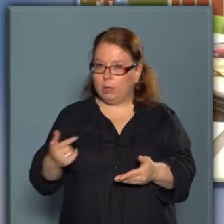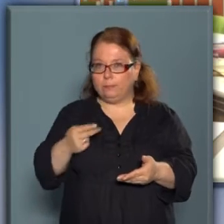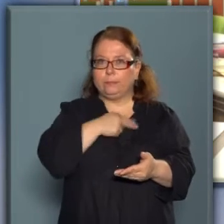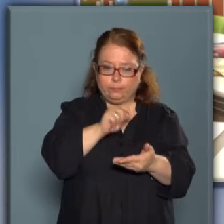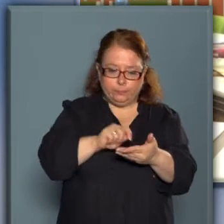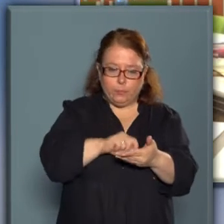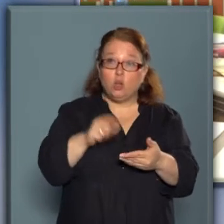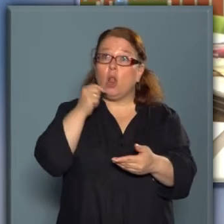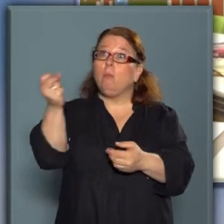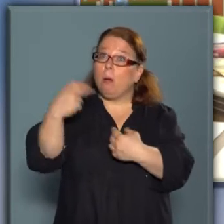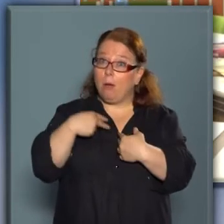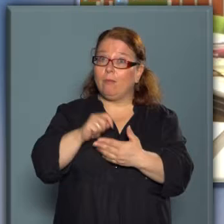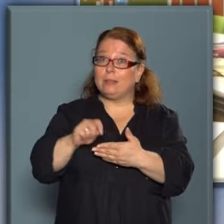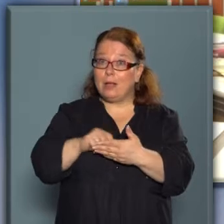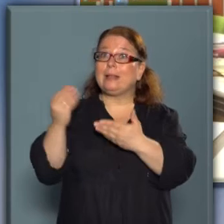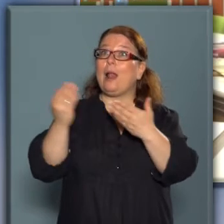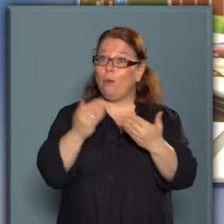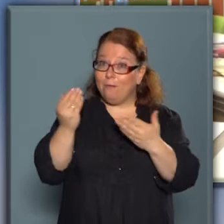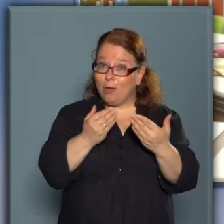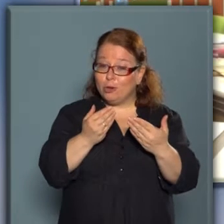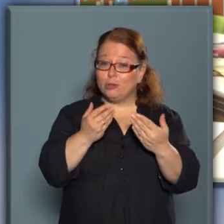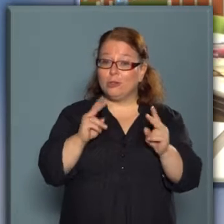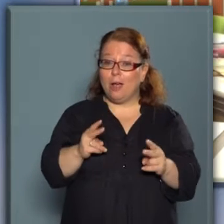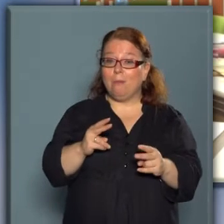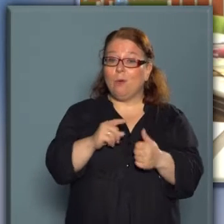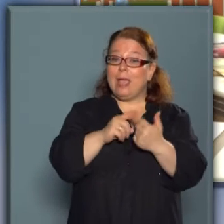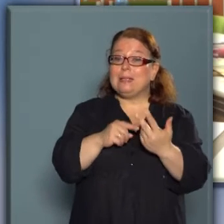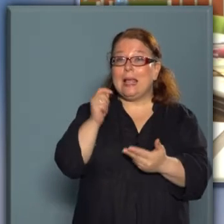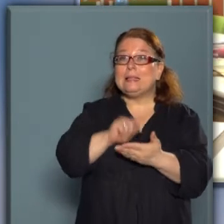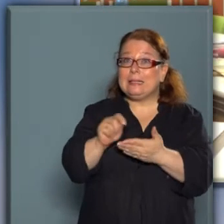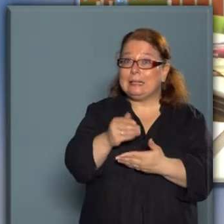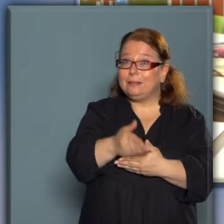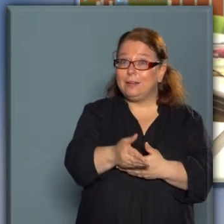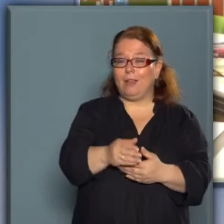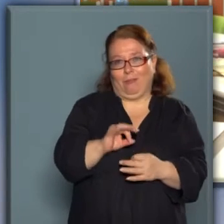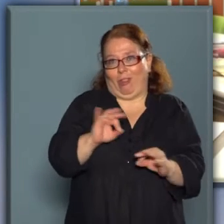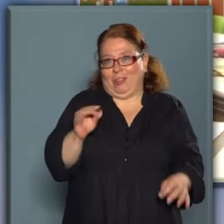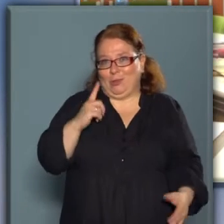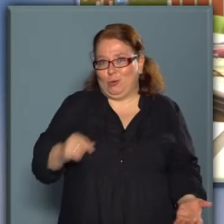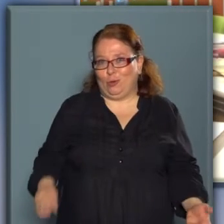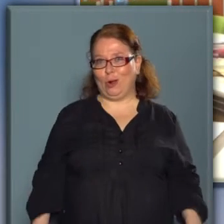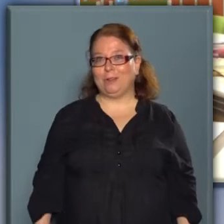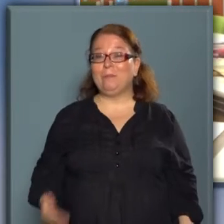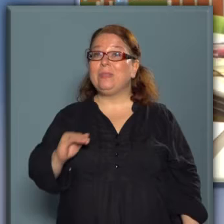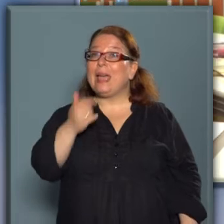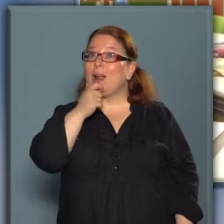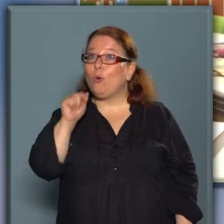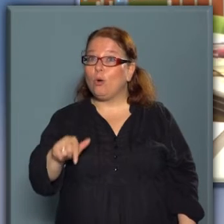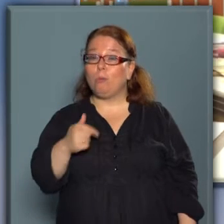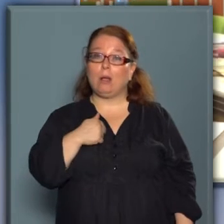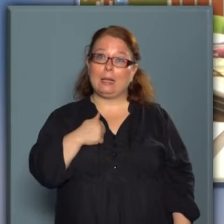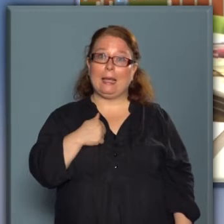akkor a nagypapa visszaírt, hogy igen, elolvastam, hogy ezt meg ezt írtad. Fantasztikus volt. Úgyhogy gyerekkoromban